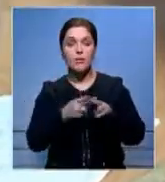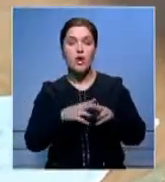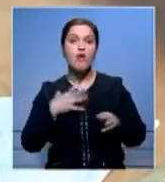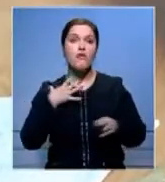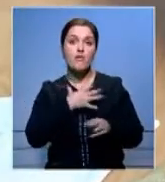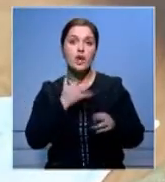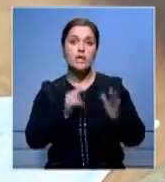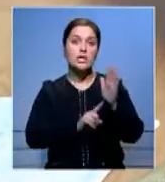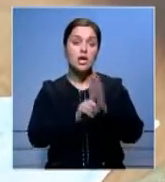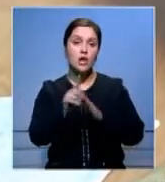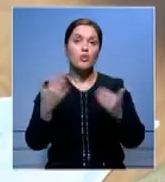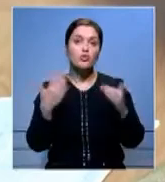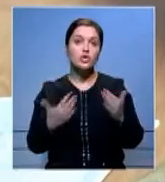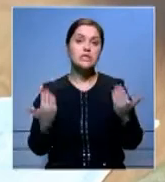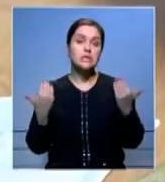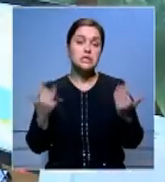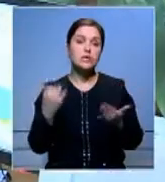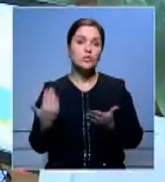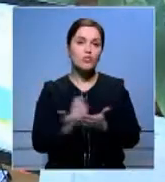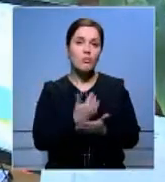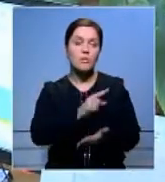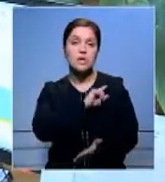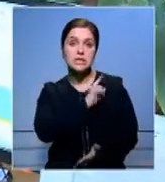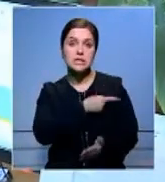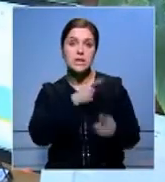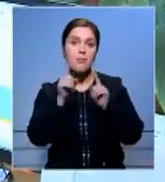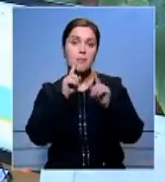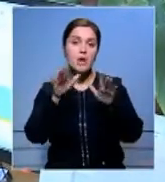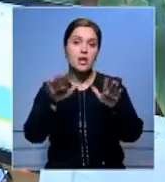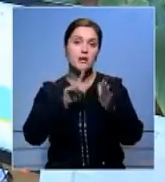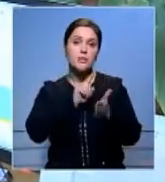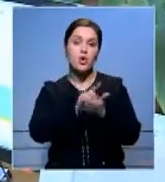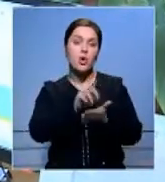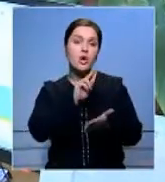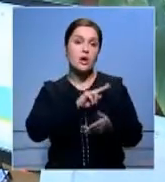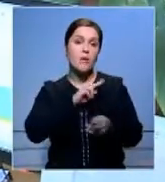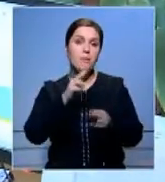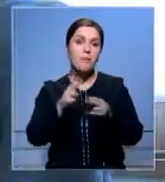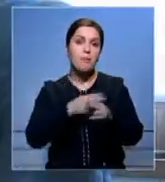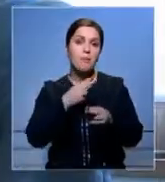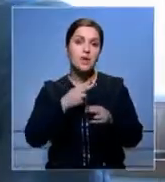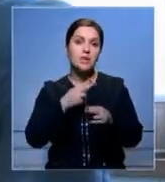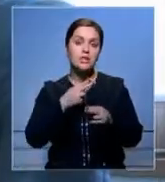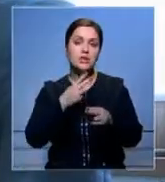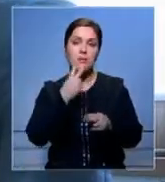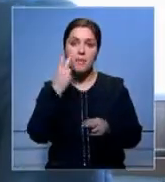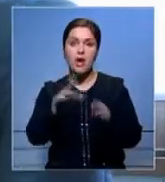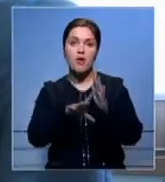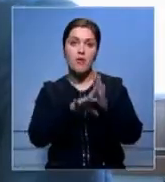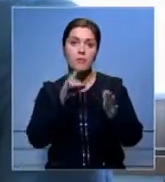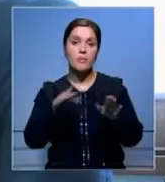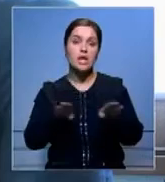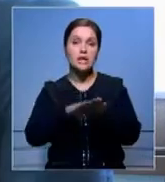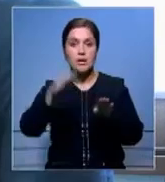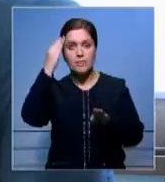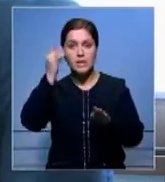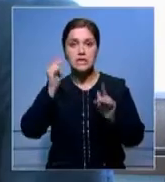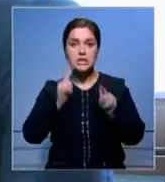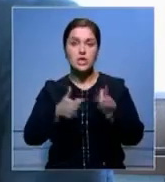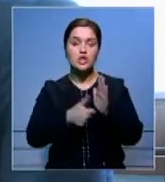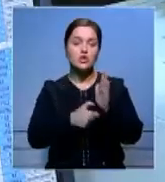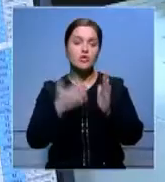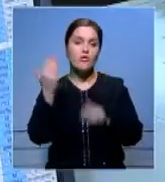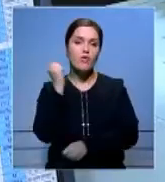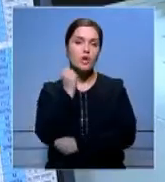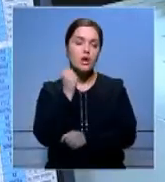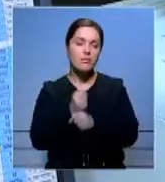важно приступить к ней уже сейчас и с новыми силами. Парламент должен работать без оглядки на очередные выборы. С этим мнением согласны и 600 его